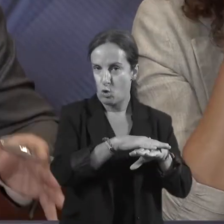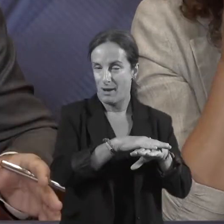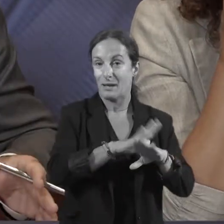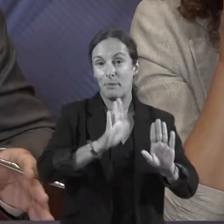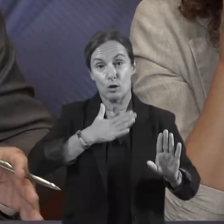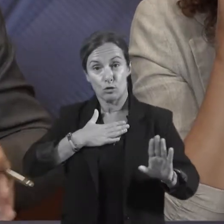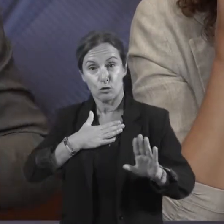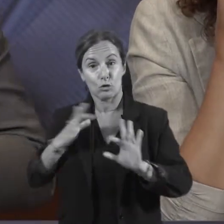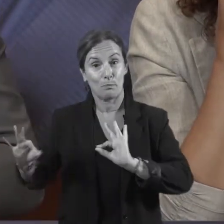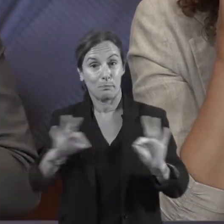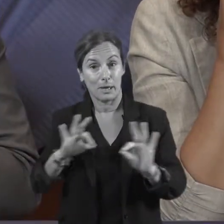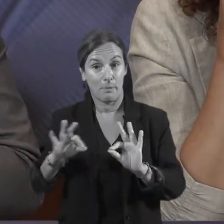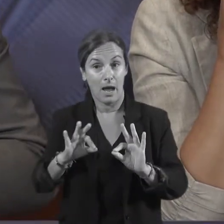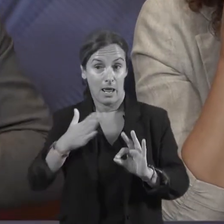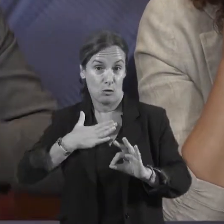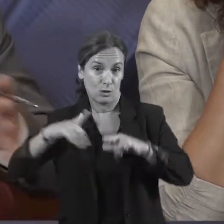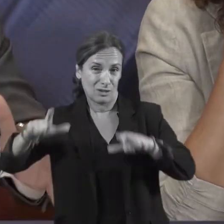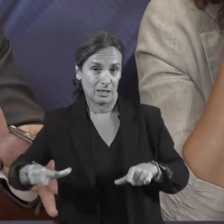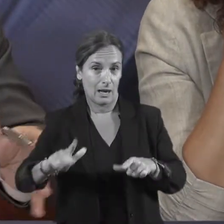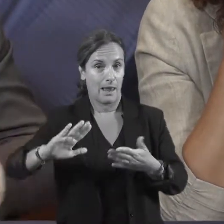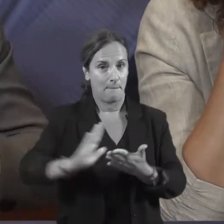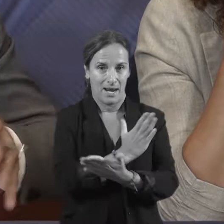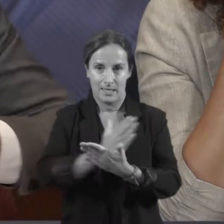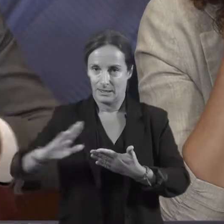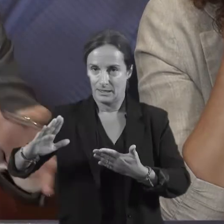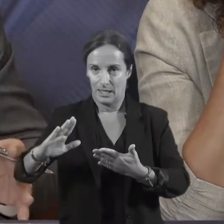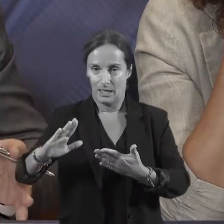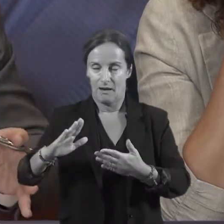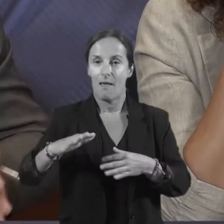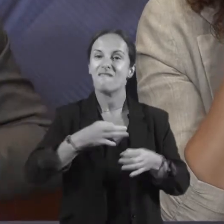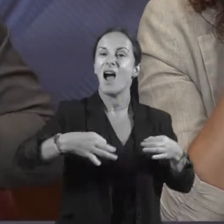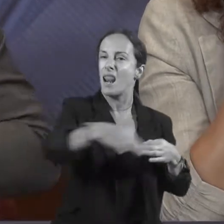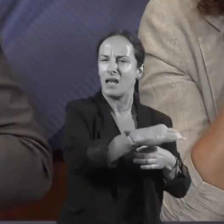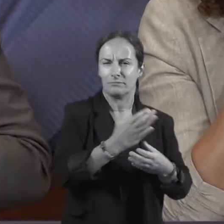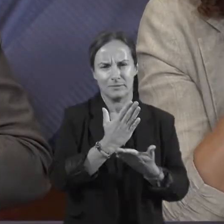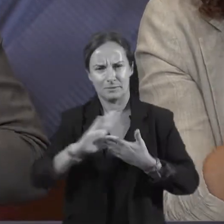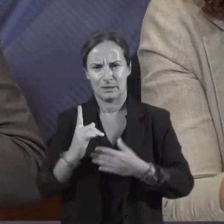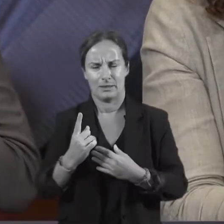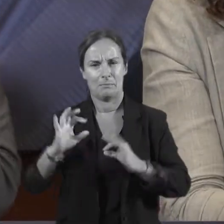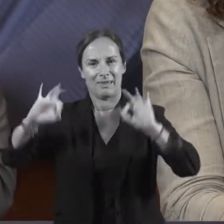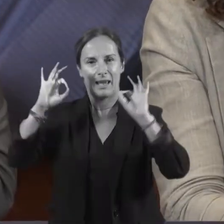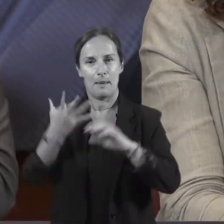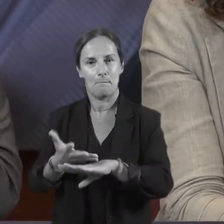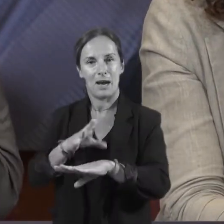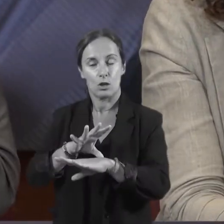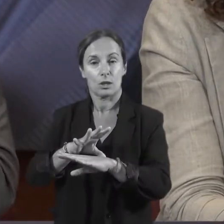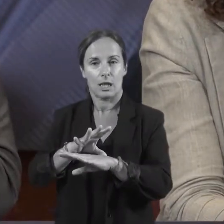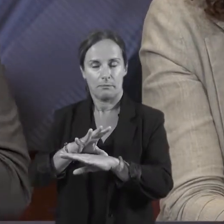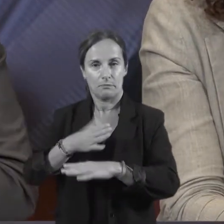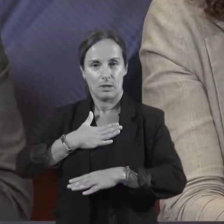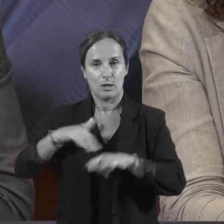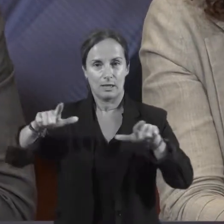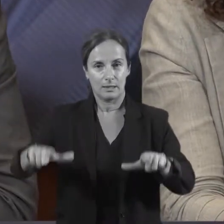la inversió que teníem prevista per aquest estand propi diferenciat de l'estand de Balears, aprofitar-lo per ser molt més efectius amb